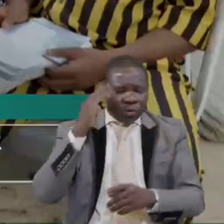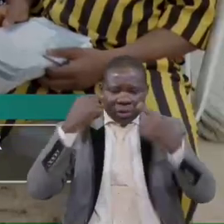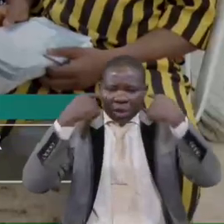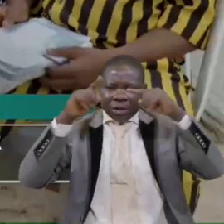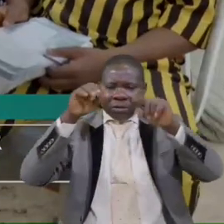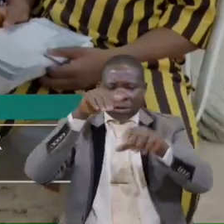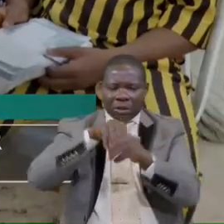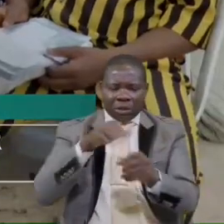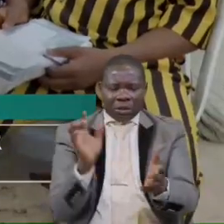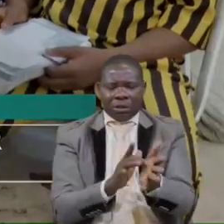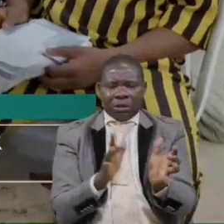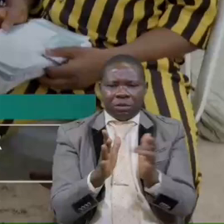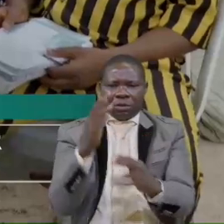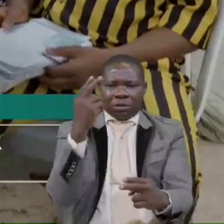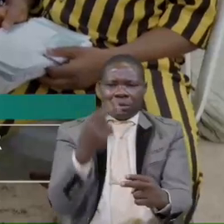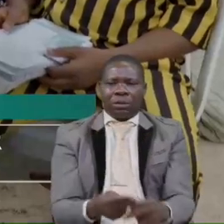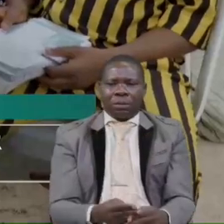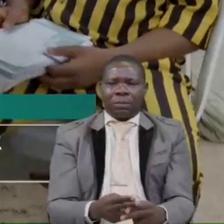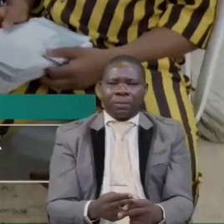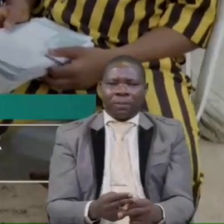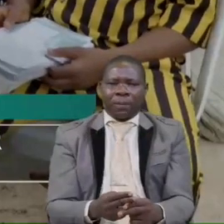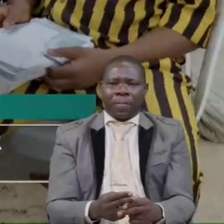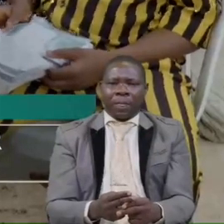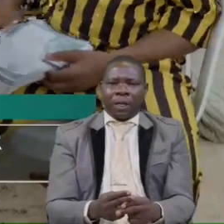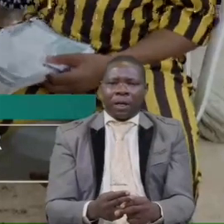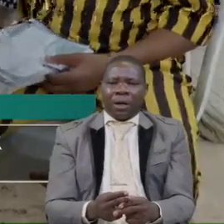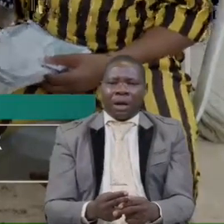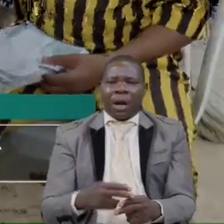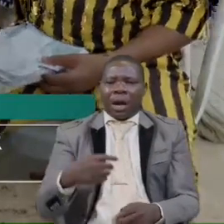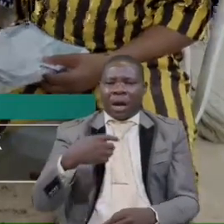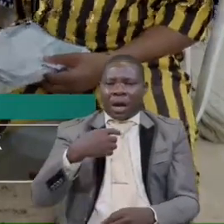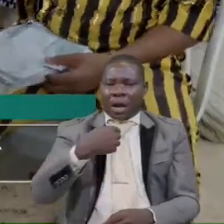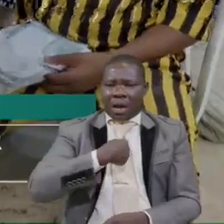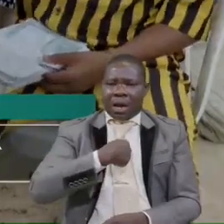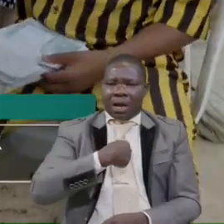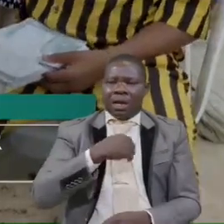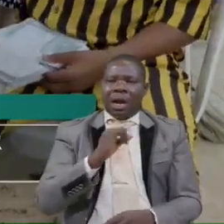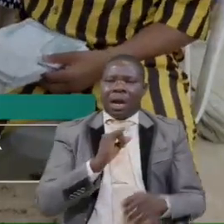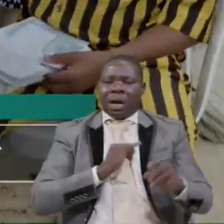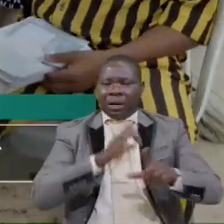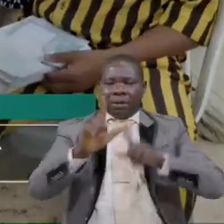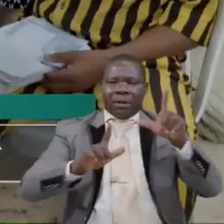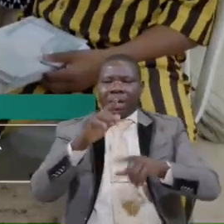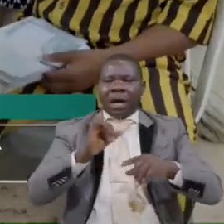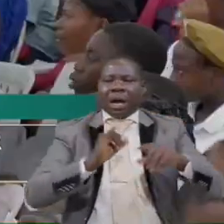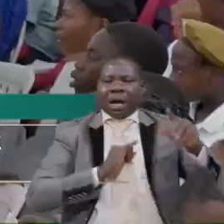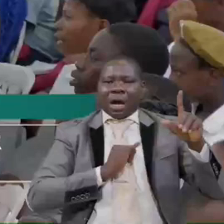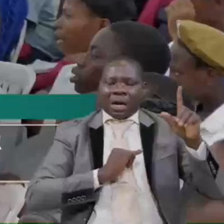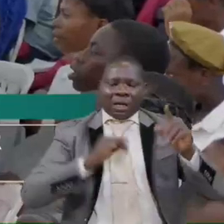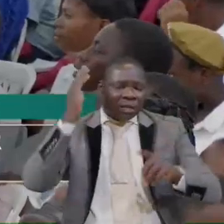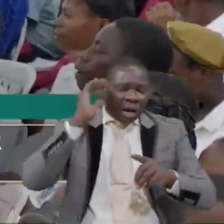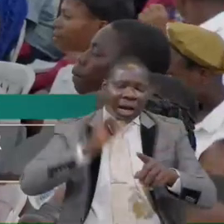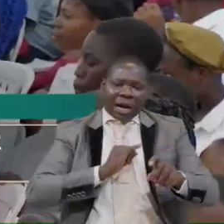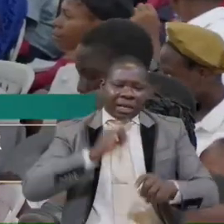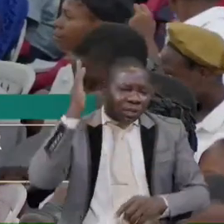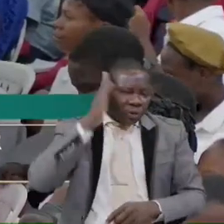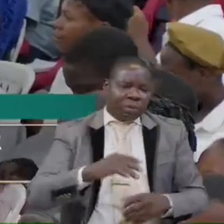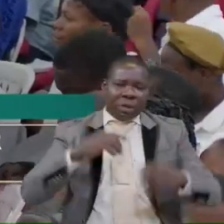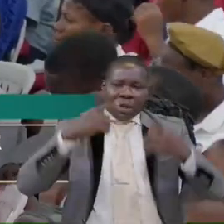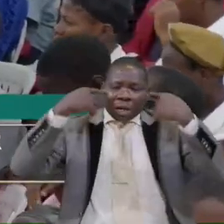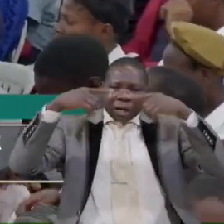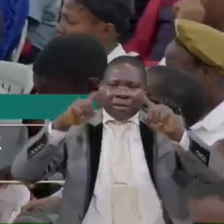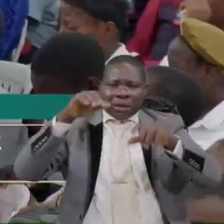nom de Jésus je moi je vais exceller au